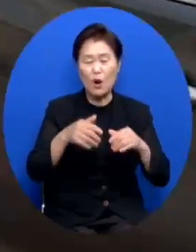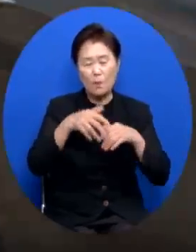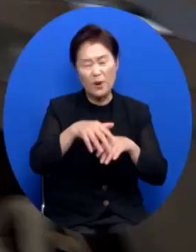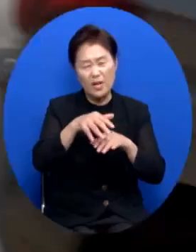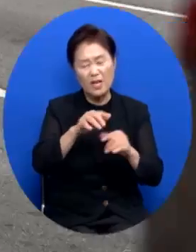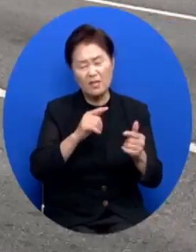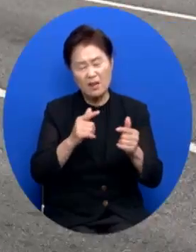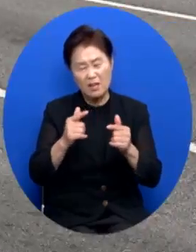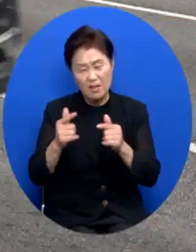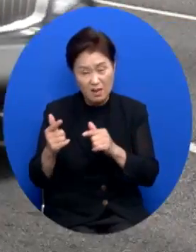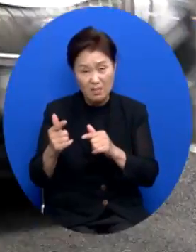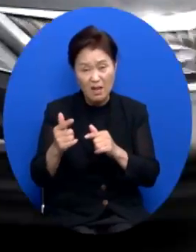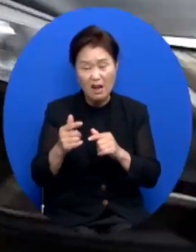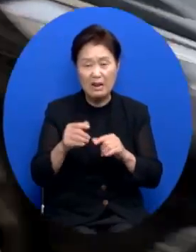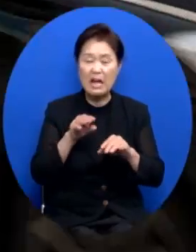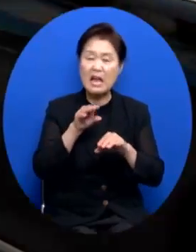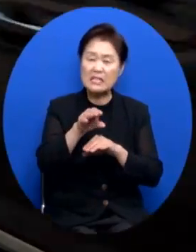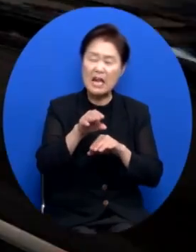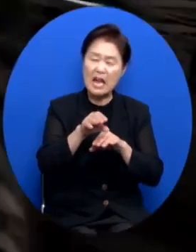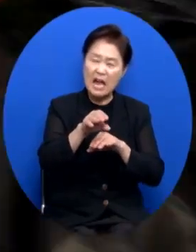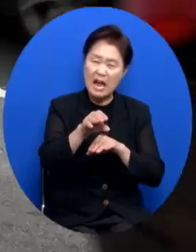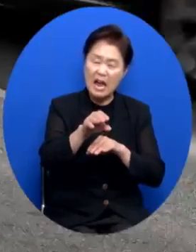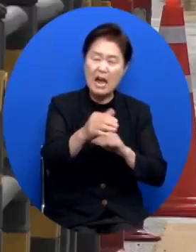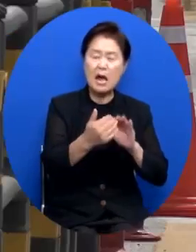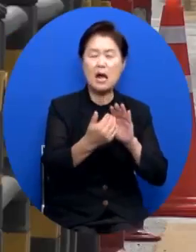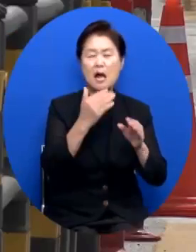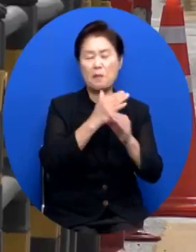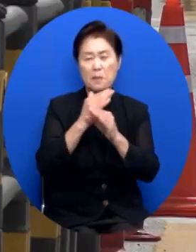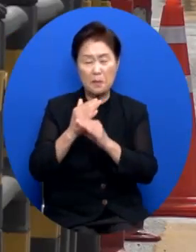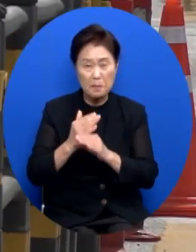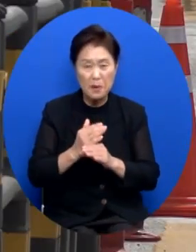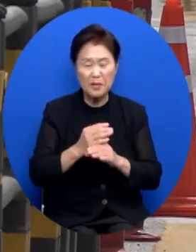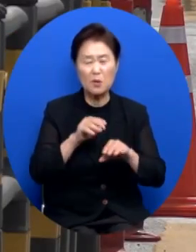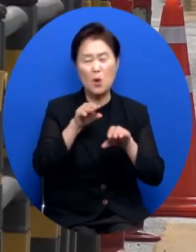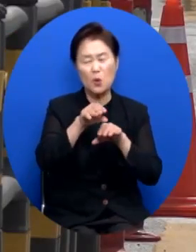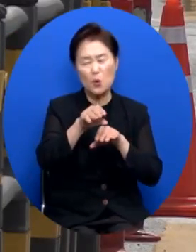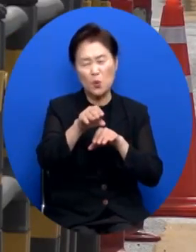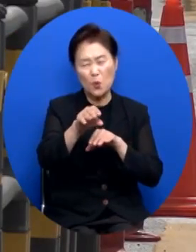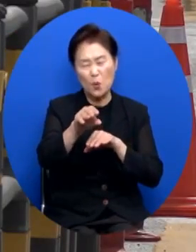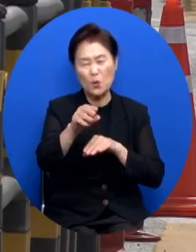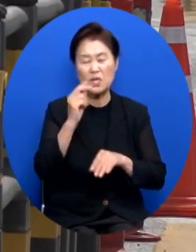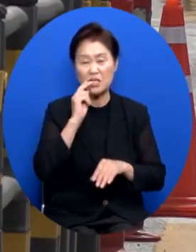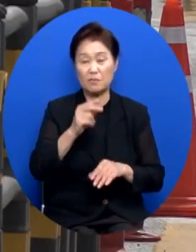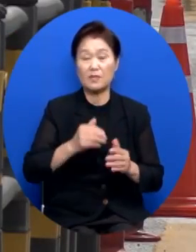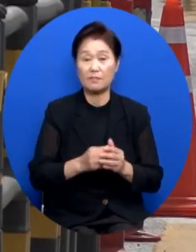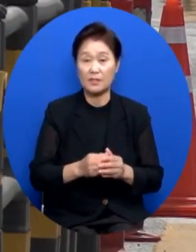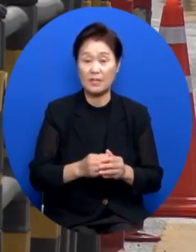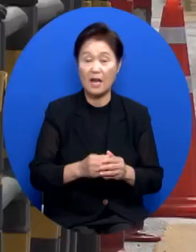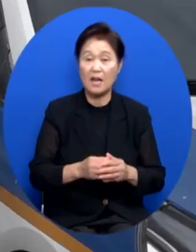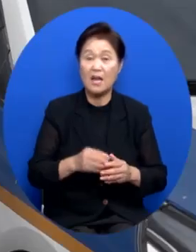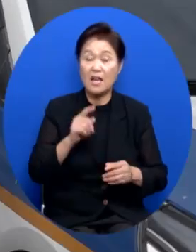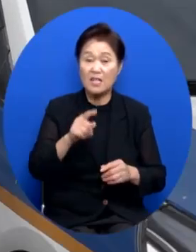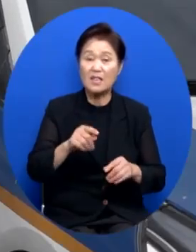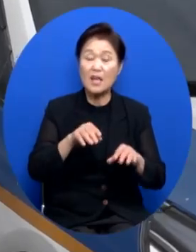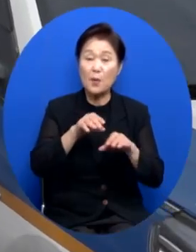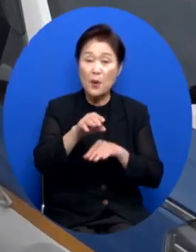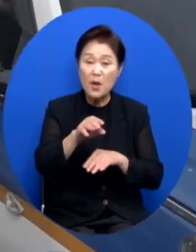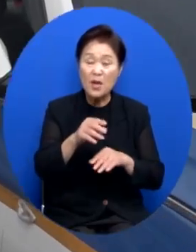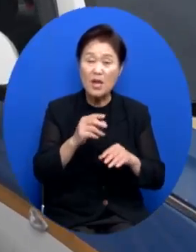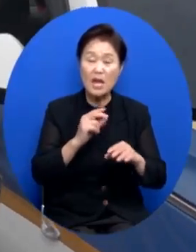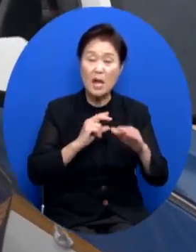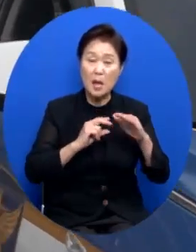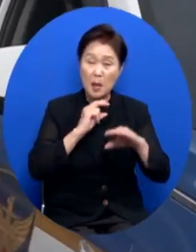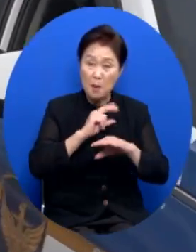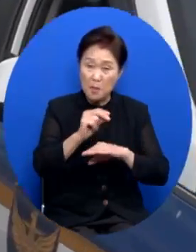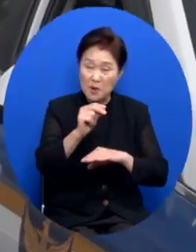진행했고 이로 인해 차량이 통제되면서 교통체증이 일어났습니다. 13개의 노선버스가 동성로 대중교통